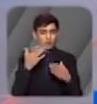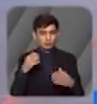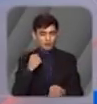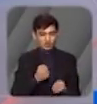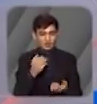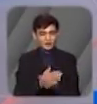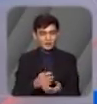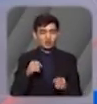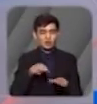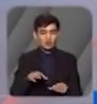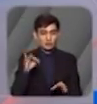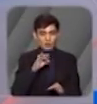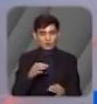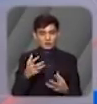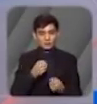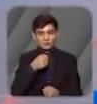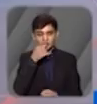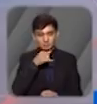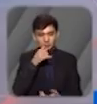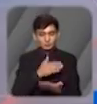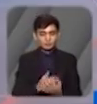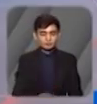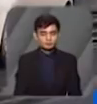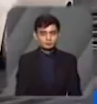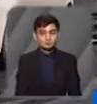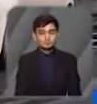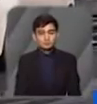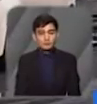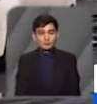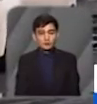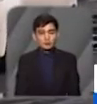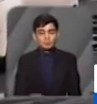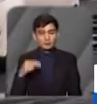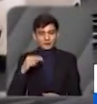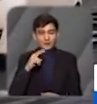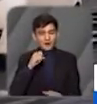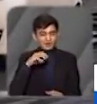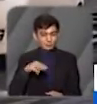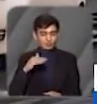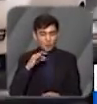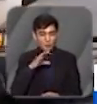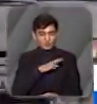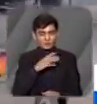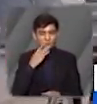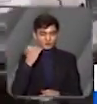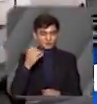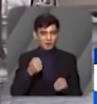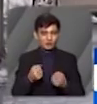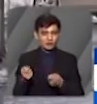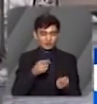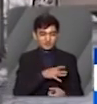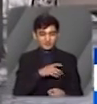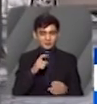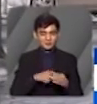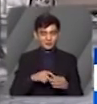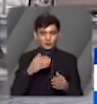көлікке қатысты шешімді әлі қабылдай алмай отыр. Президент Касым Жомарт Токаевтың шетелден әкелген көлігі бар адамдар